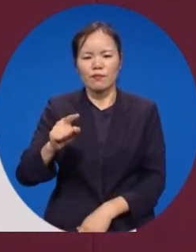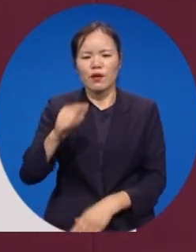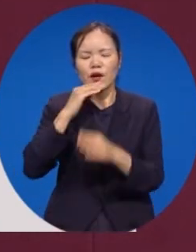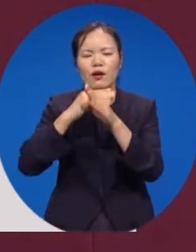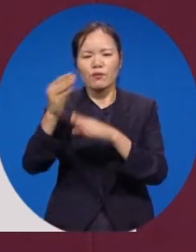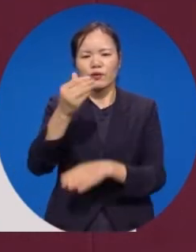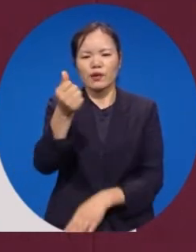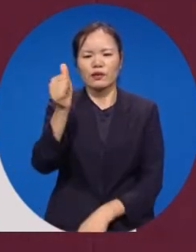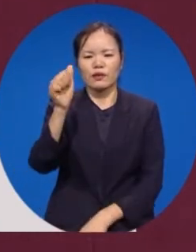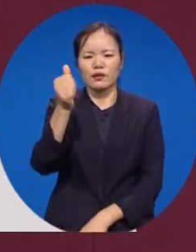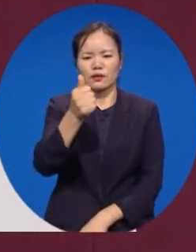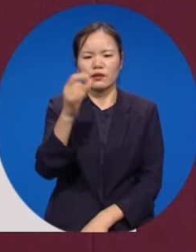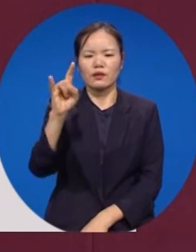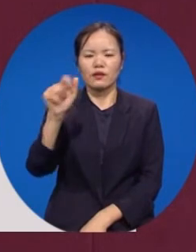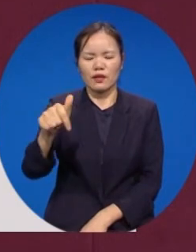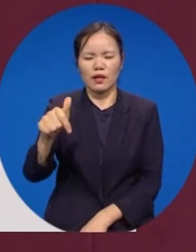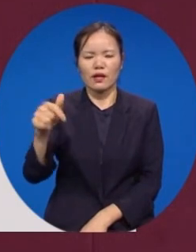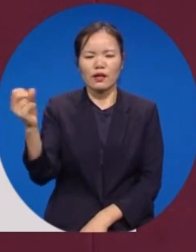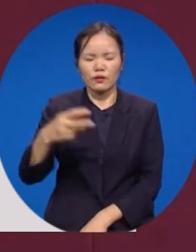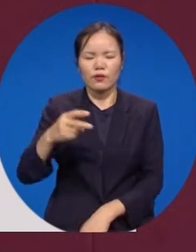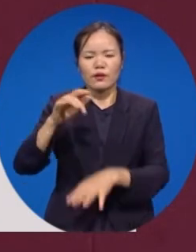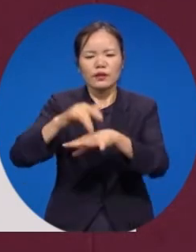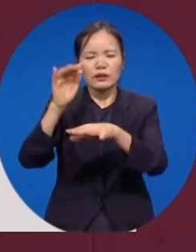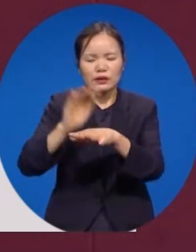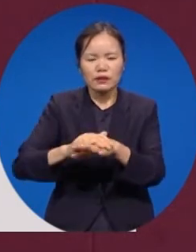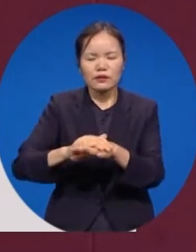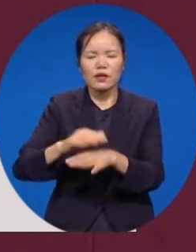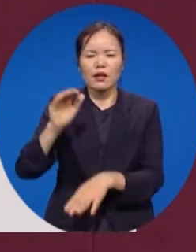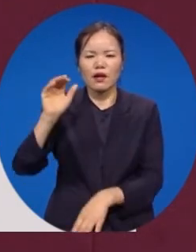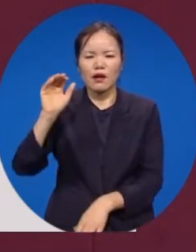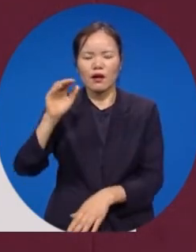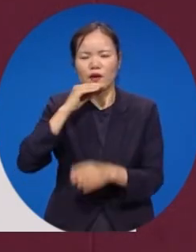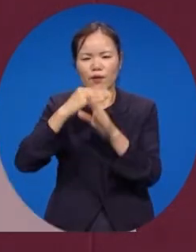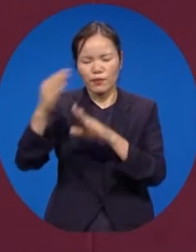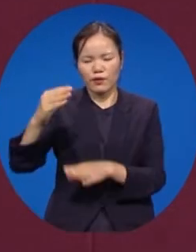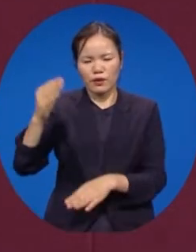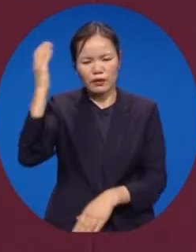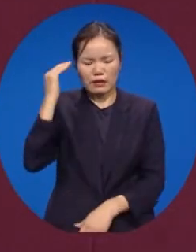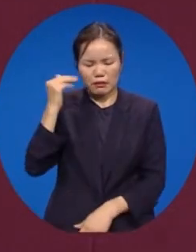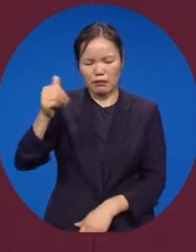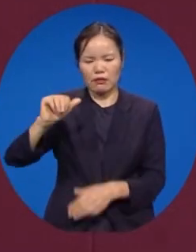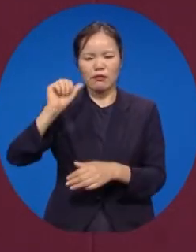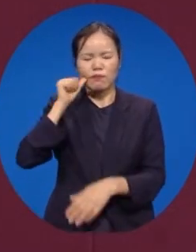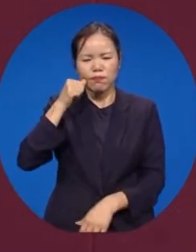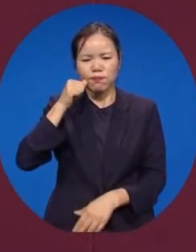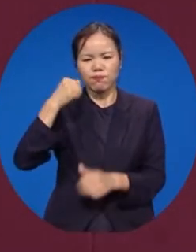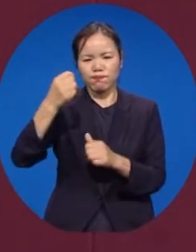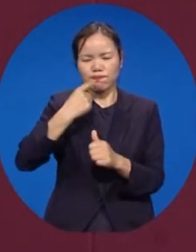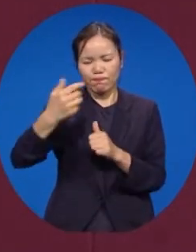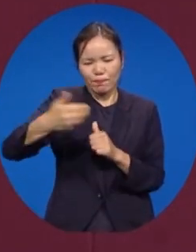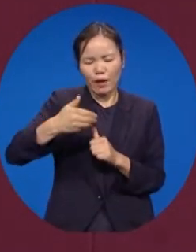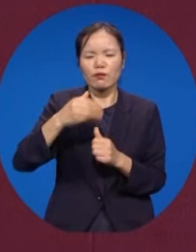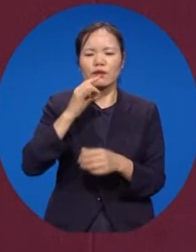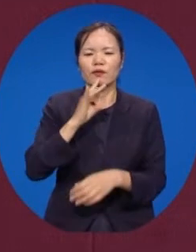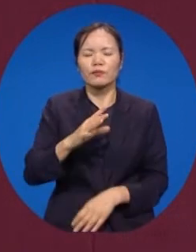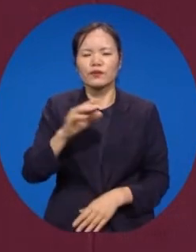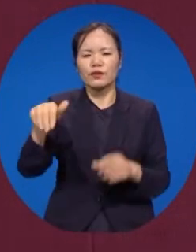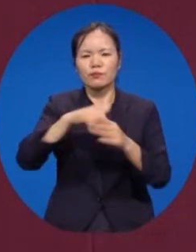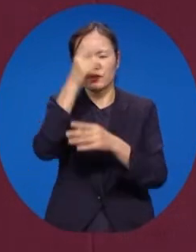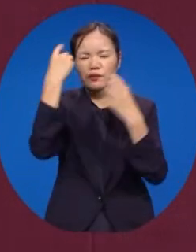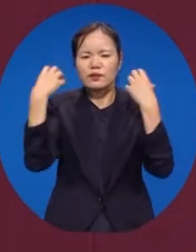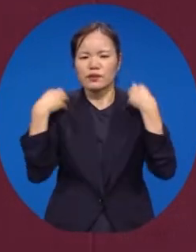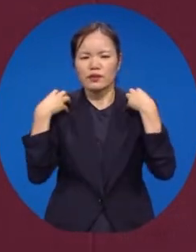북한의 핵과 미사일, 그리고 상습적인 북한의 조롱과 협박뿐입니다. 과연 문재인